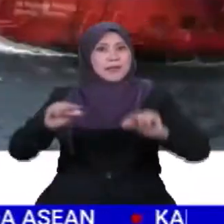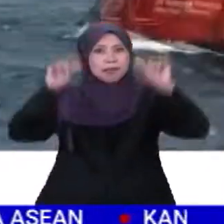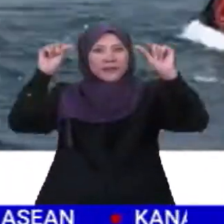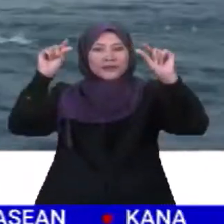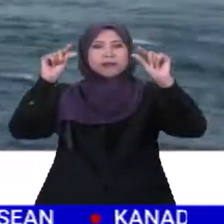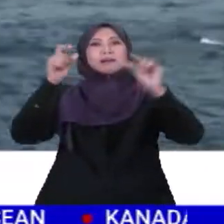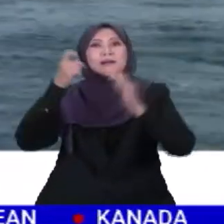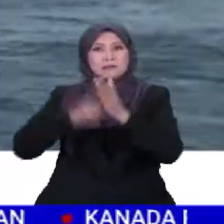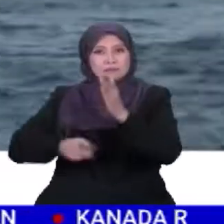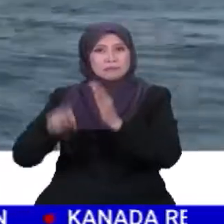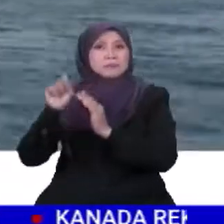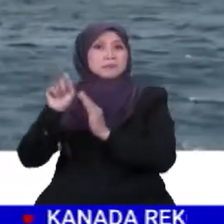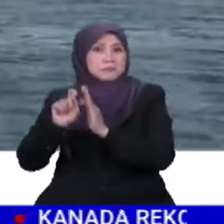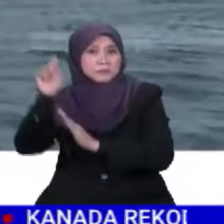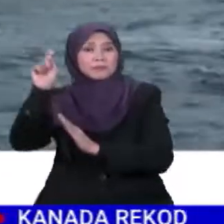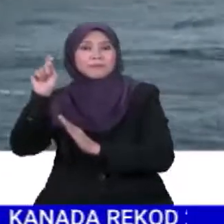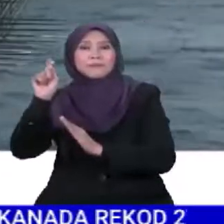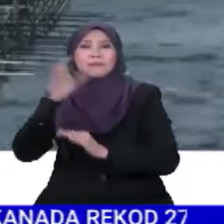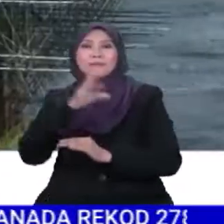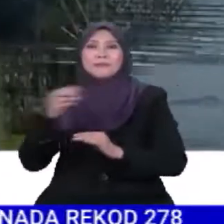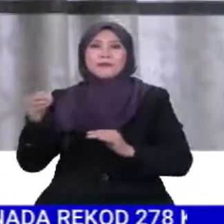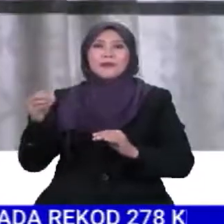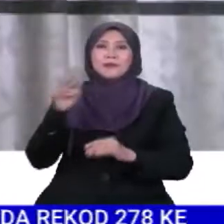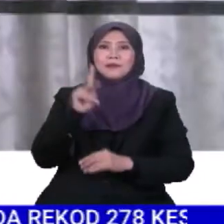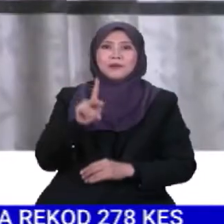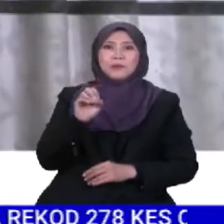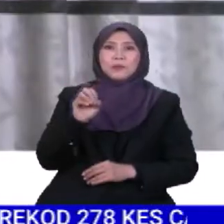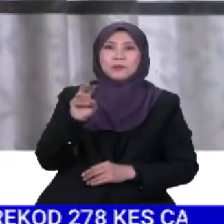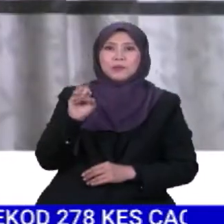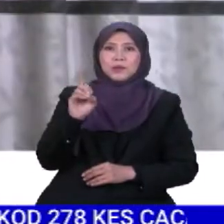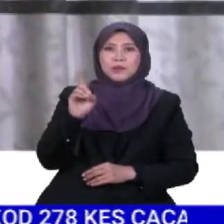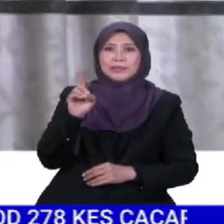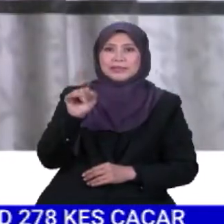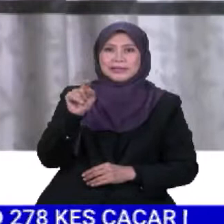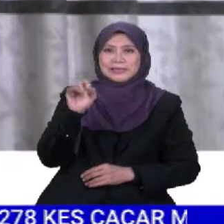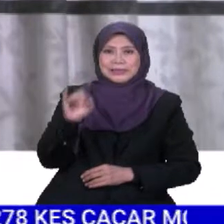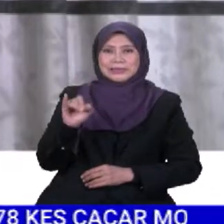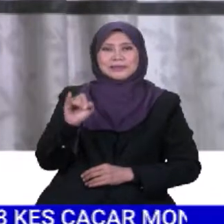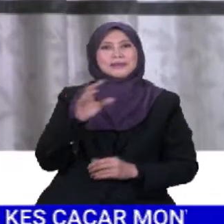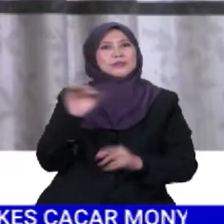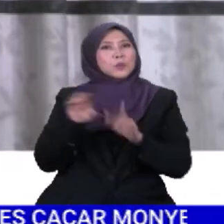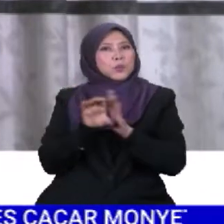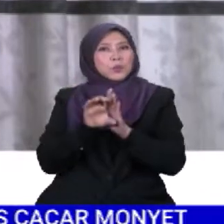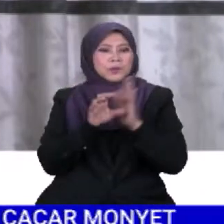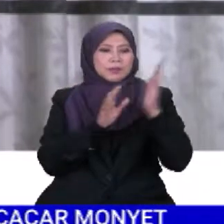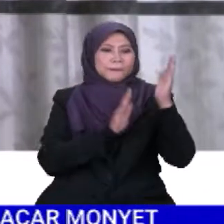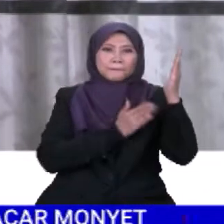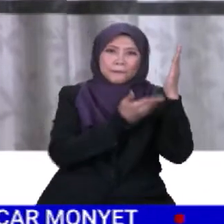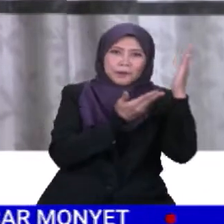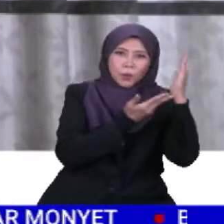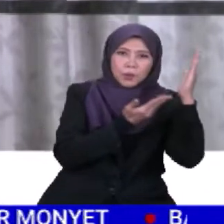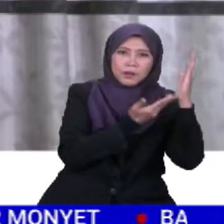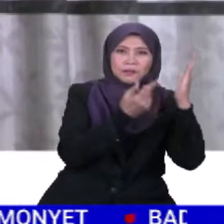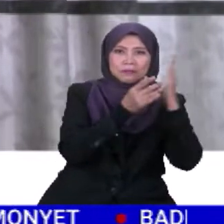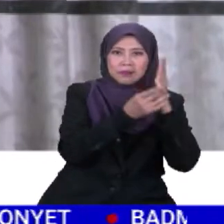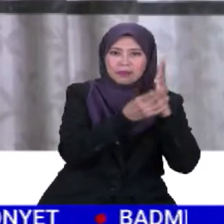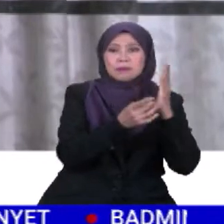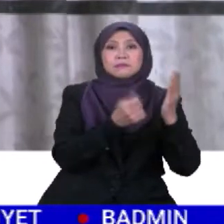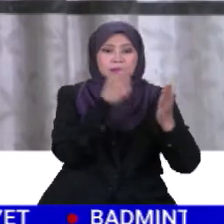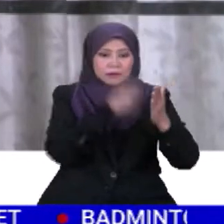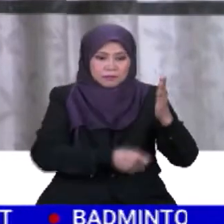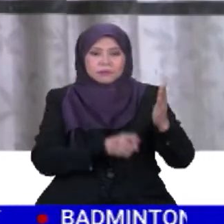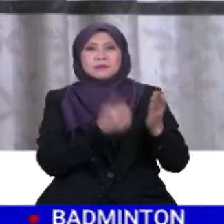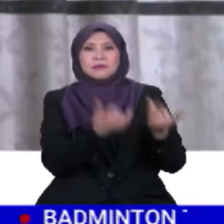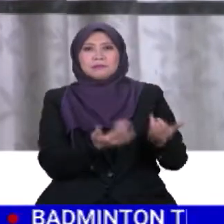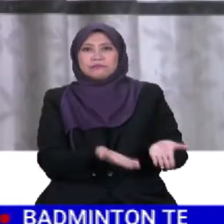tinggi dan komoditi, ya, komoditi kita adalah kelapa sawit juga mempunyai harga yang agak tinggi